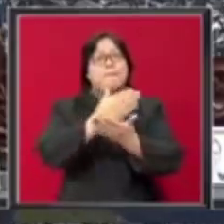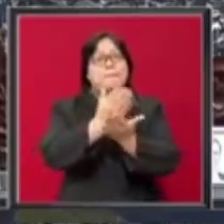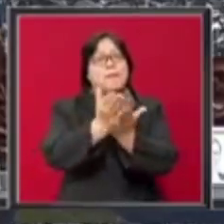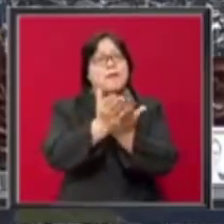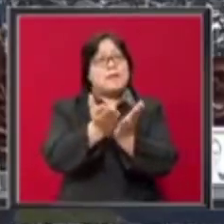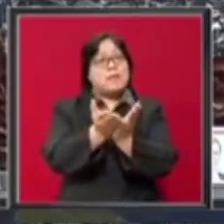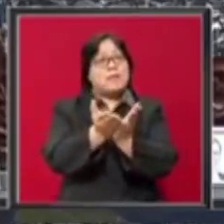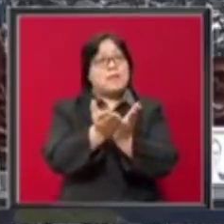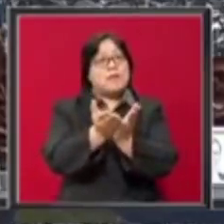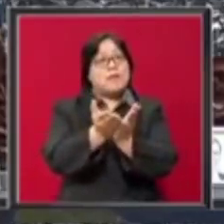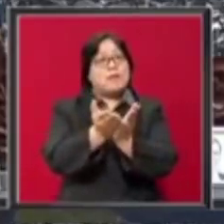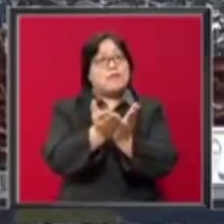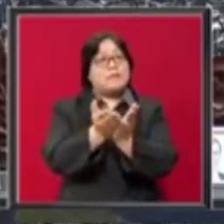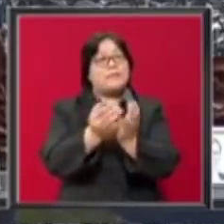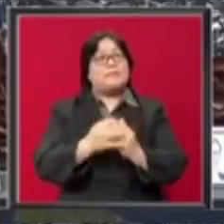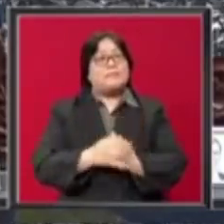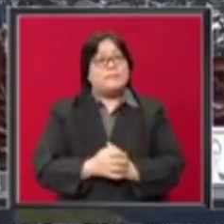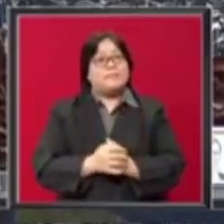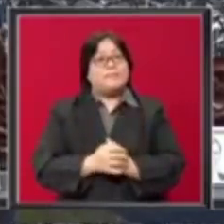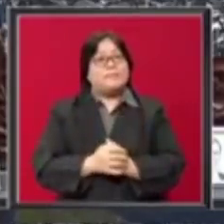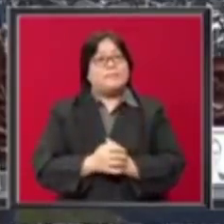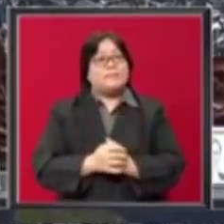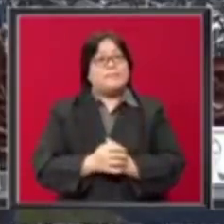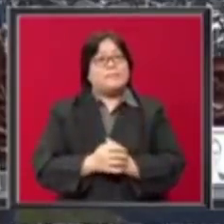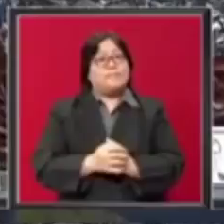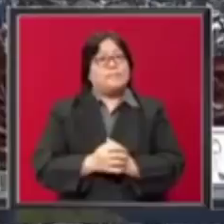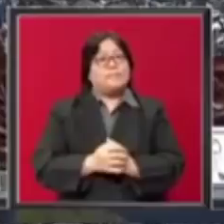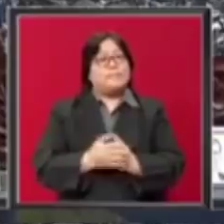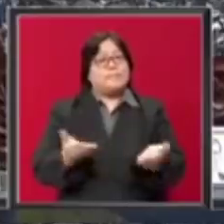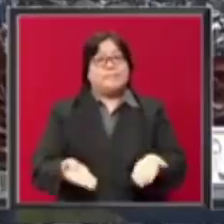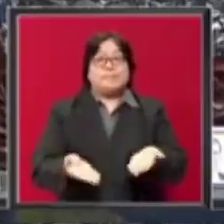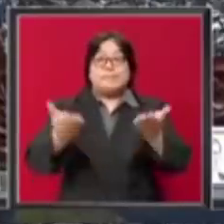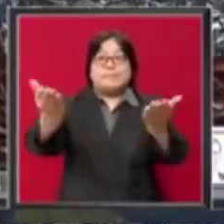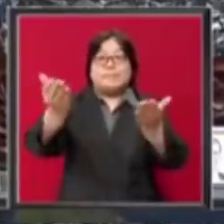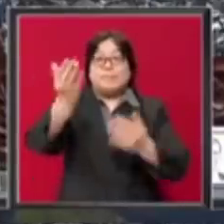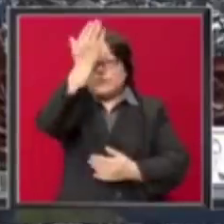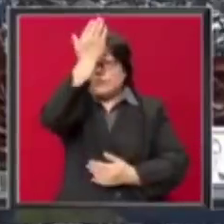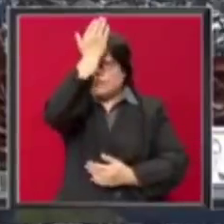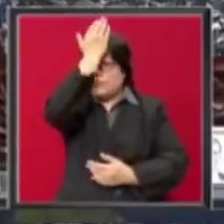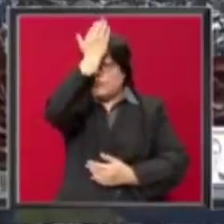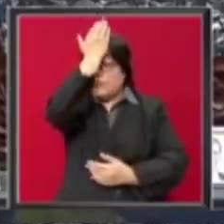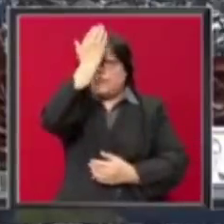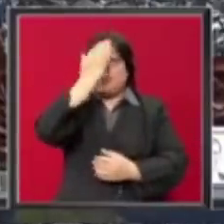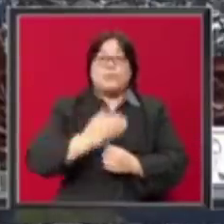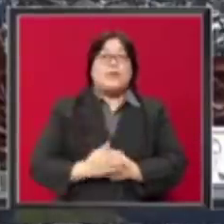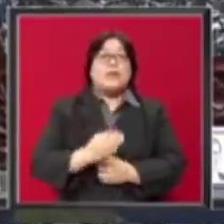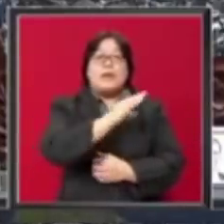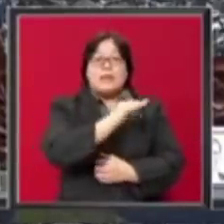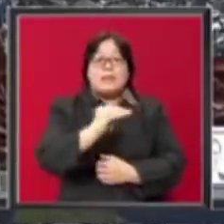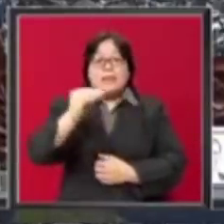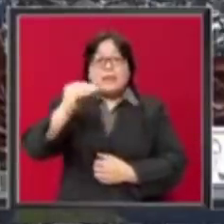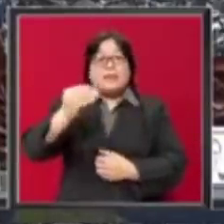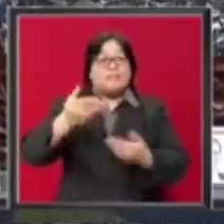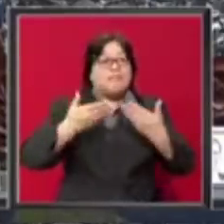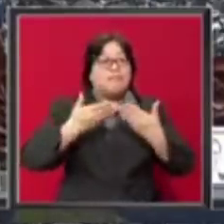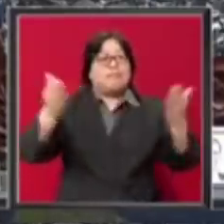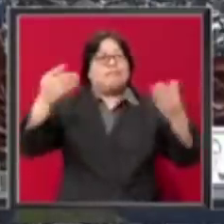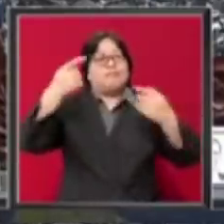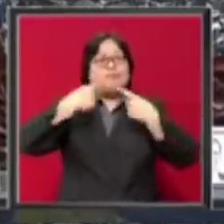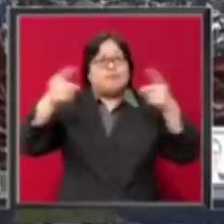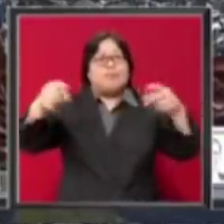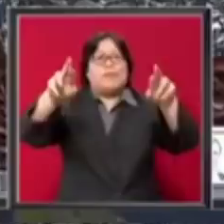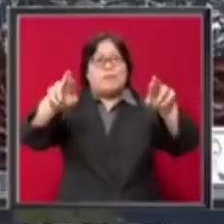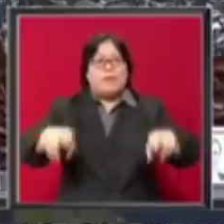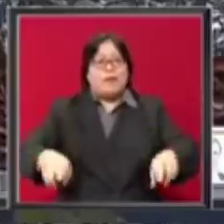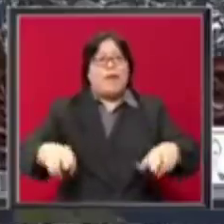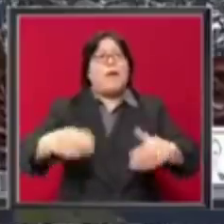belanjawan ini seperti yang dipersembahkan kepada Kebaduli Yang Maha Mulia Yang Dipertuan Agong dan juga kepada rakyat